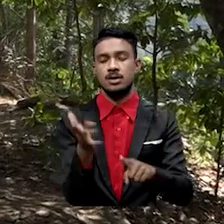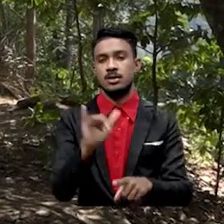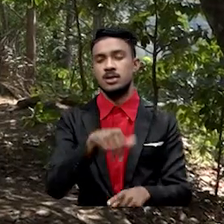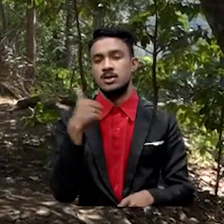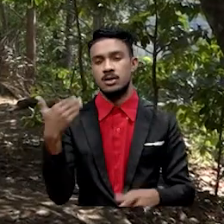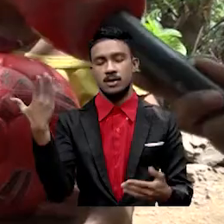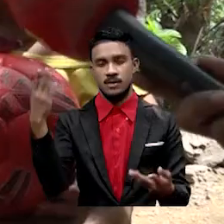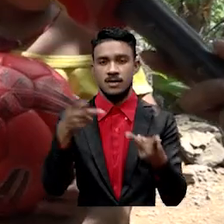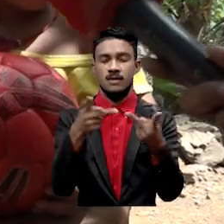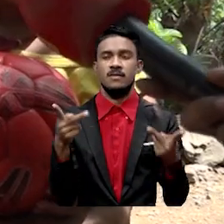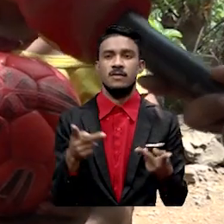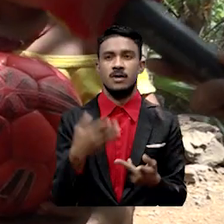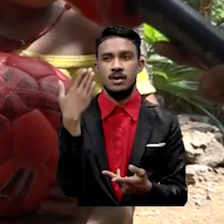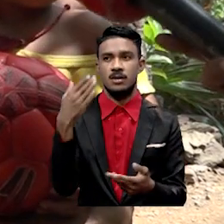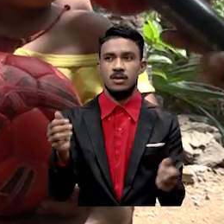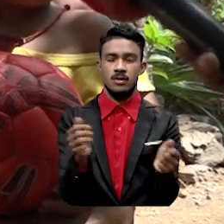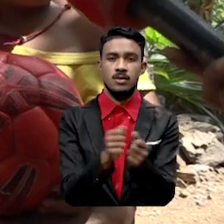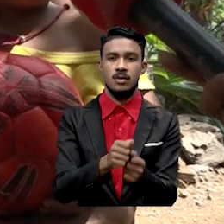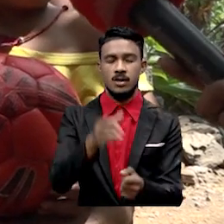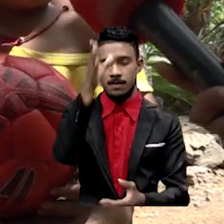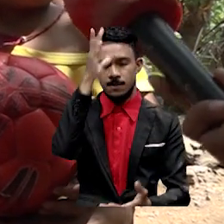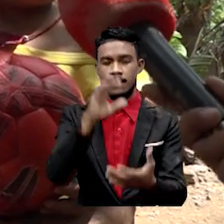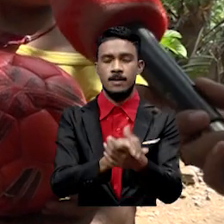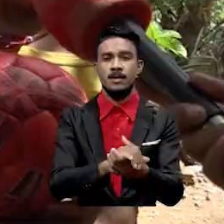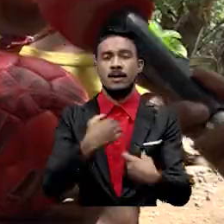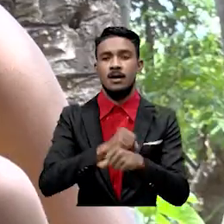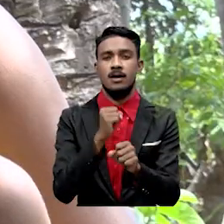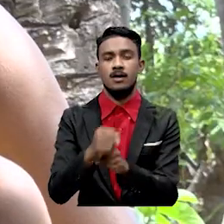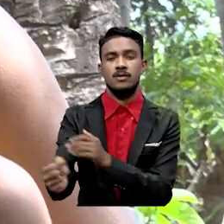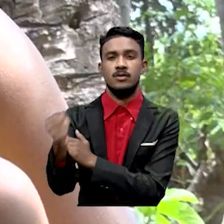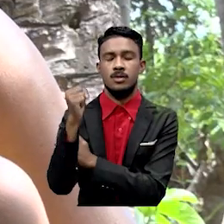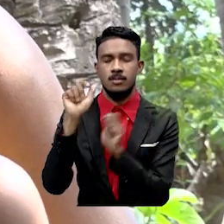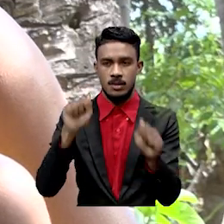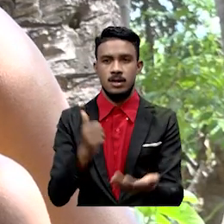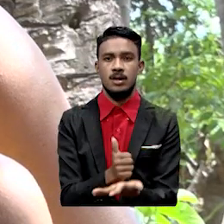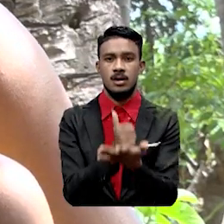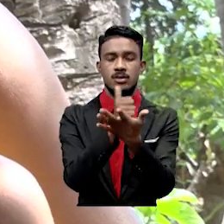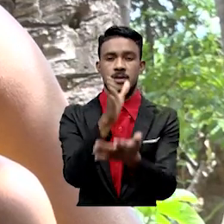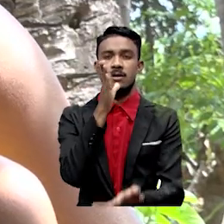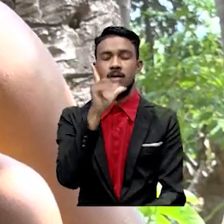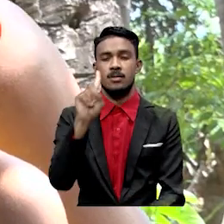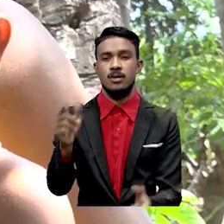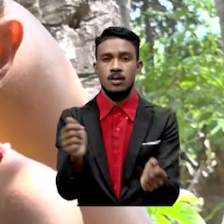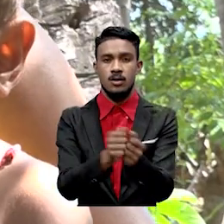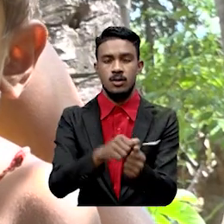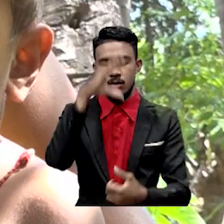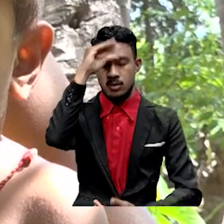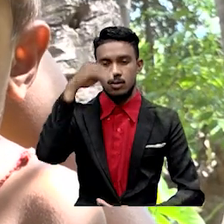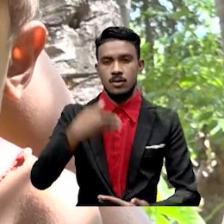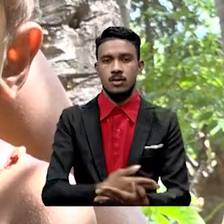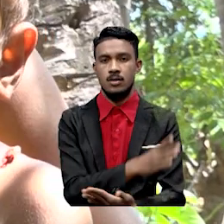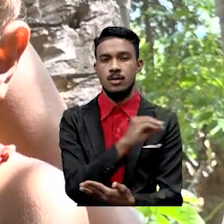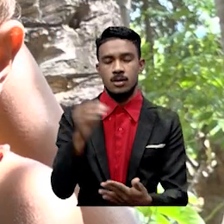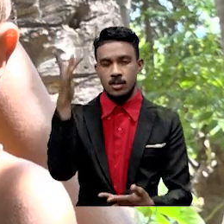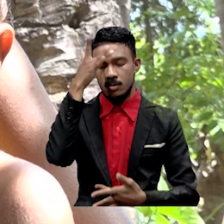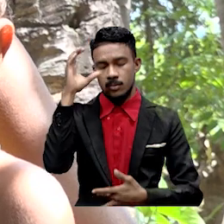refere. Tambane nia parte ho nia kaben halo na esforso máximo atu bele tulung ina faluk ho oane. Lihusi bukai moruk